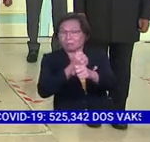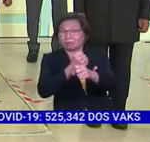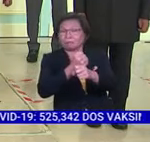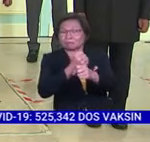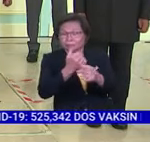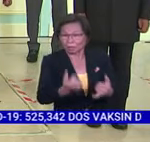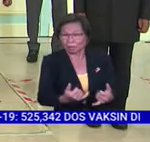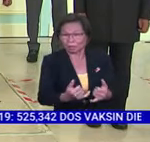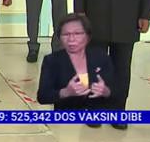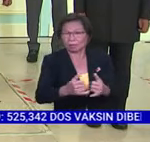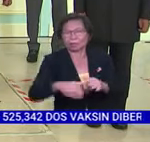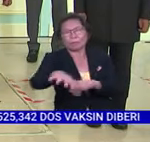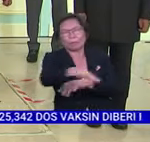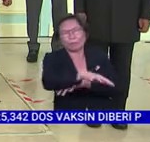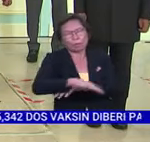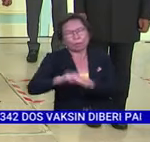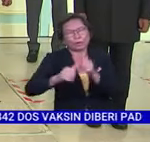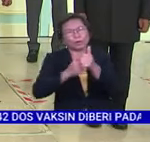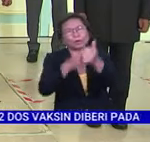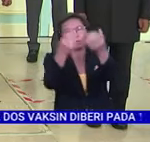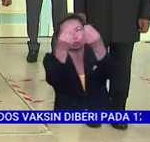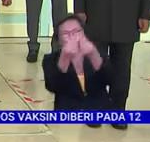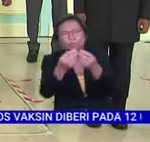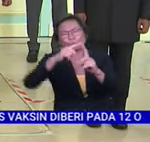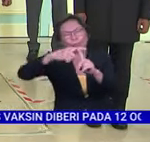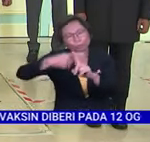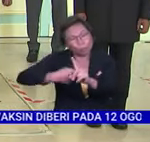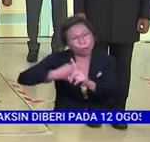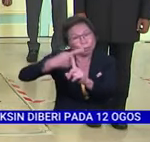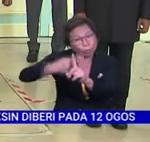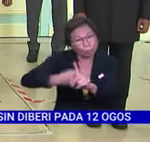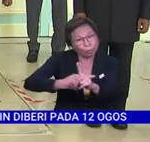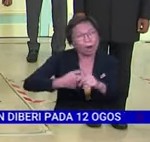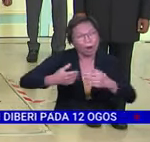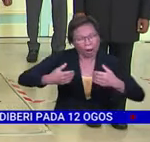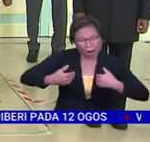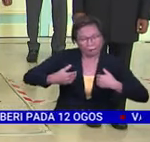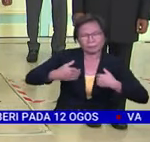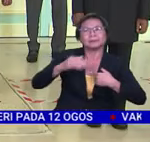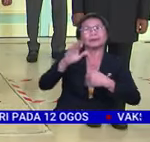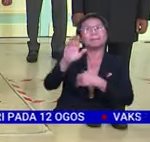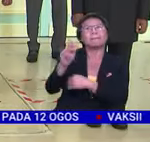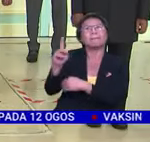dibuat secara pro rata mengikut jumlah bulan yang berbaki.